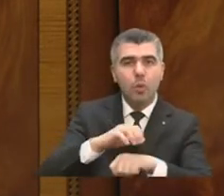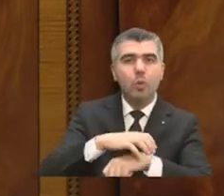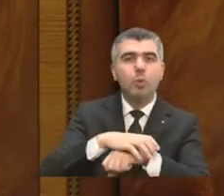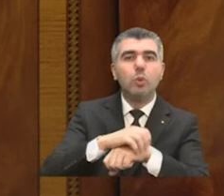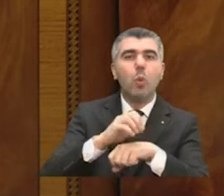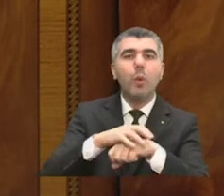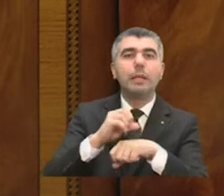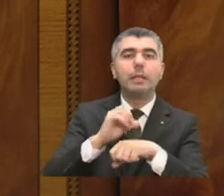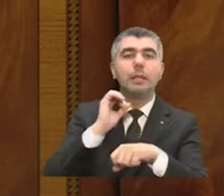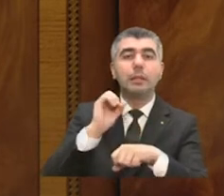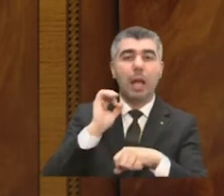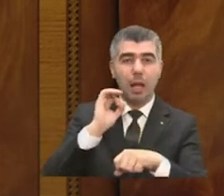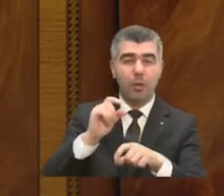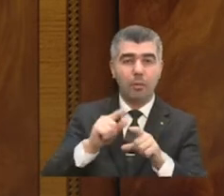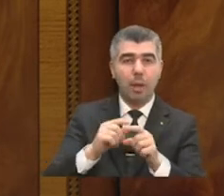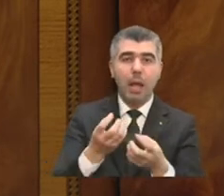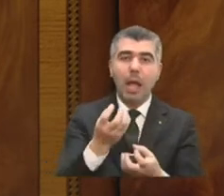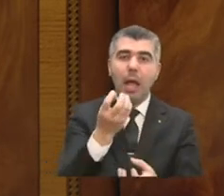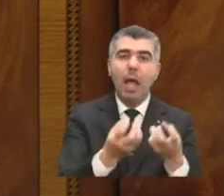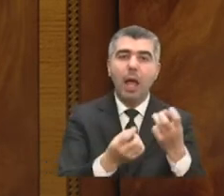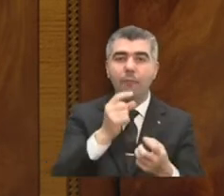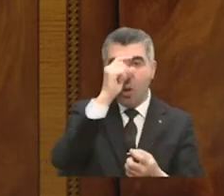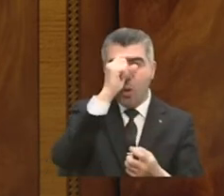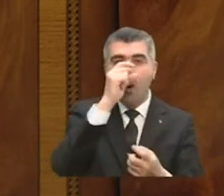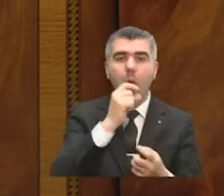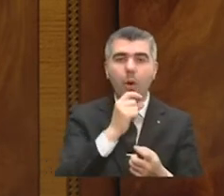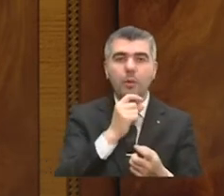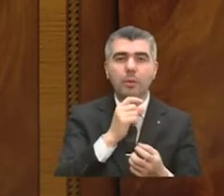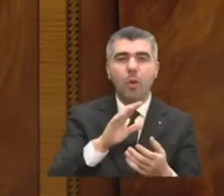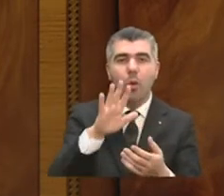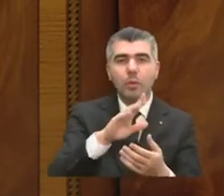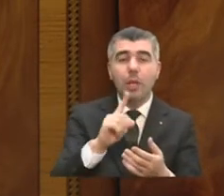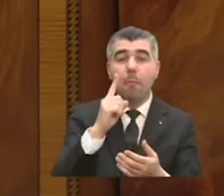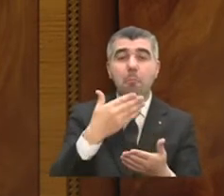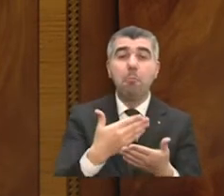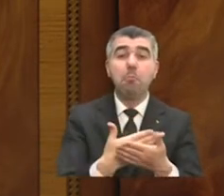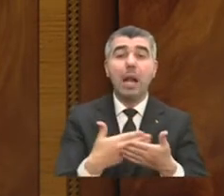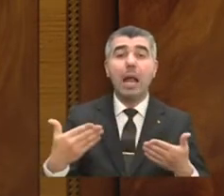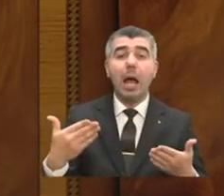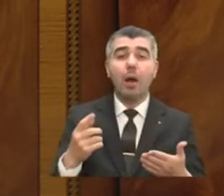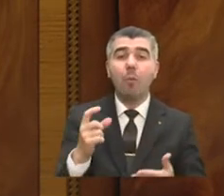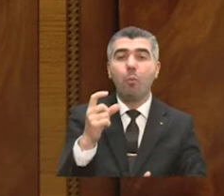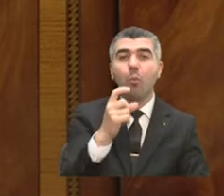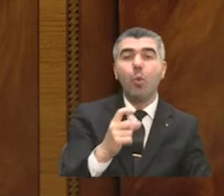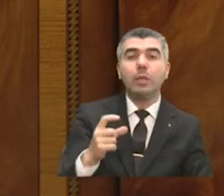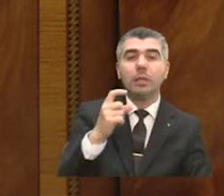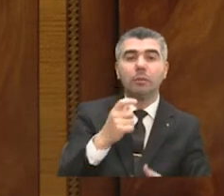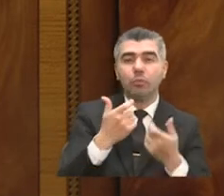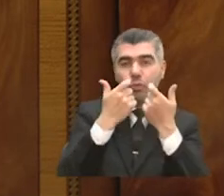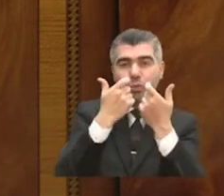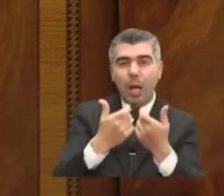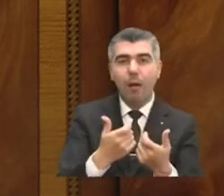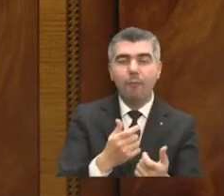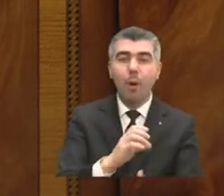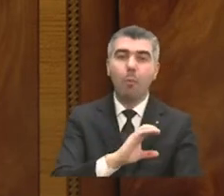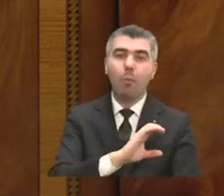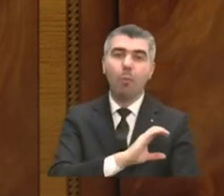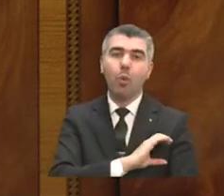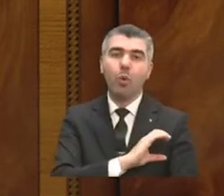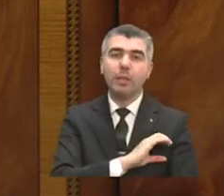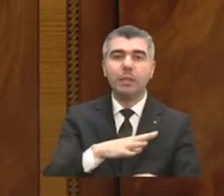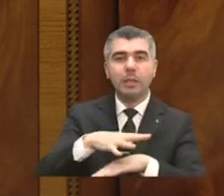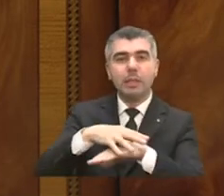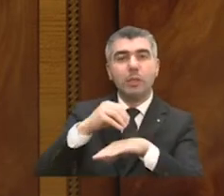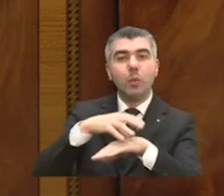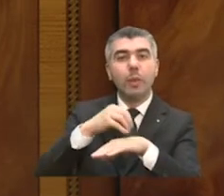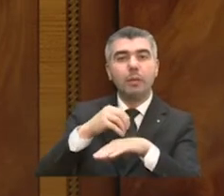questions importantes, notamment par exemple la décision de brûler le Coran en Suède et de